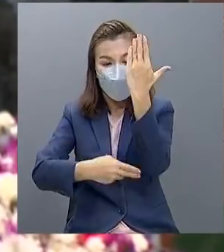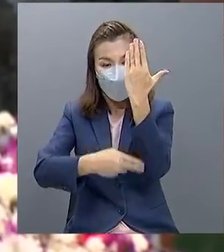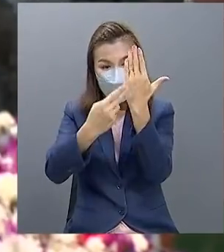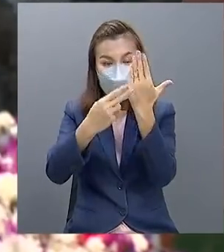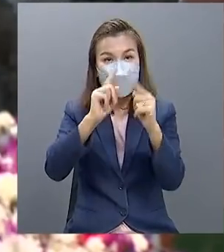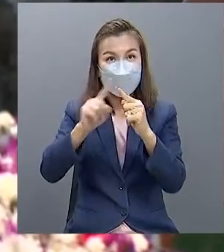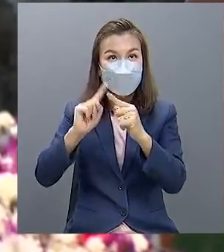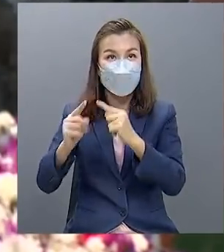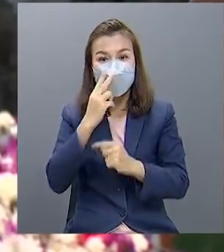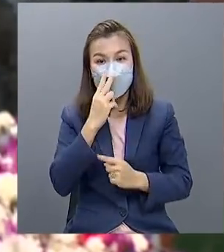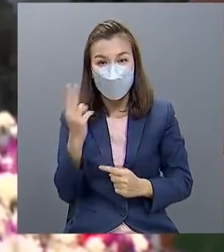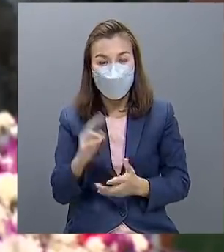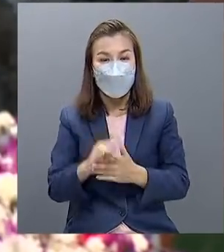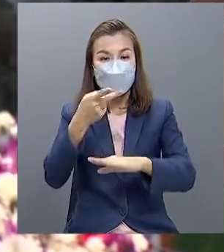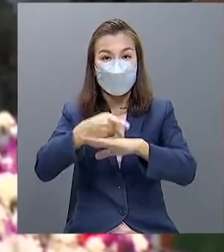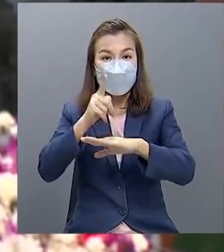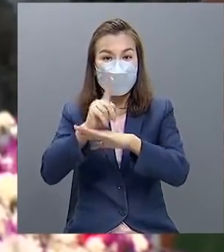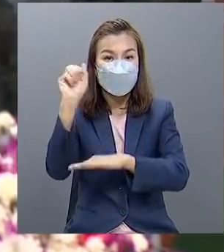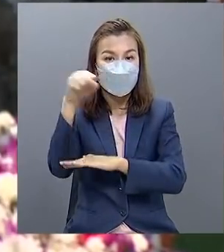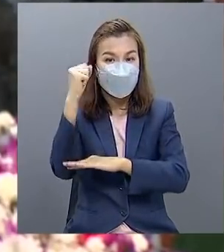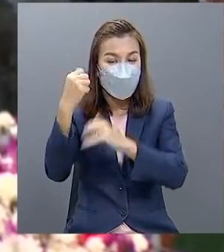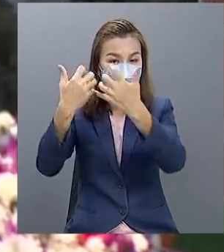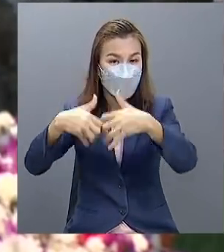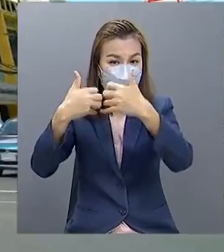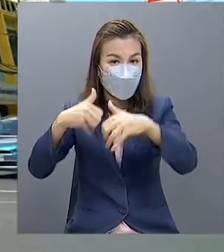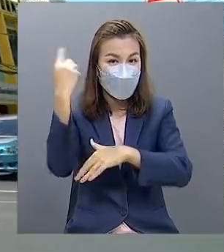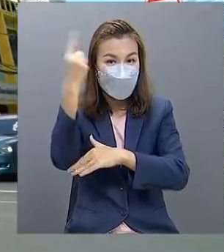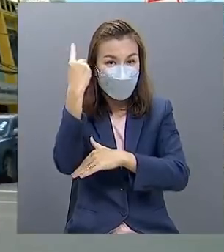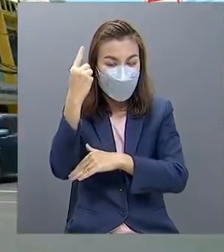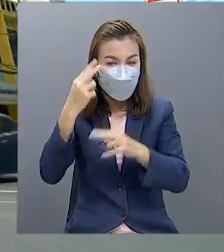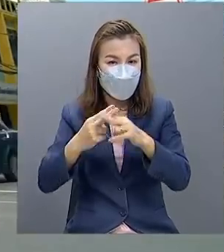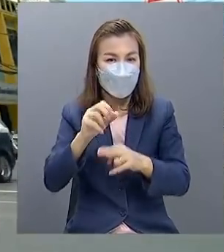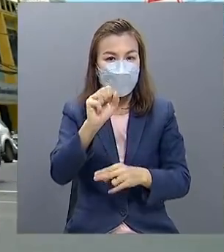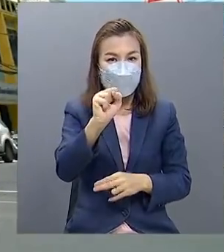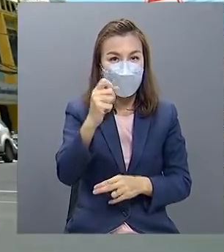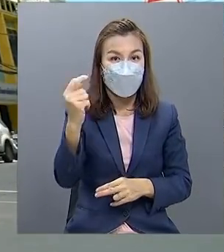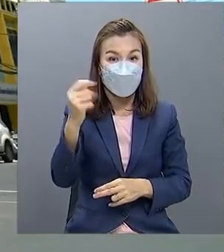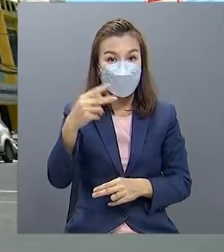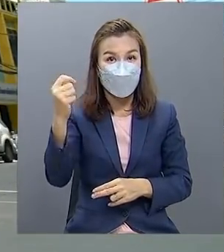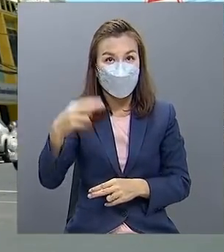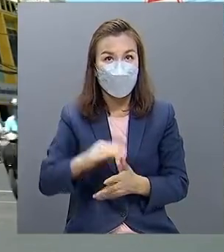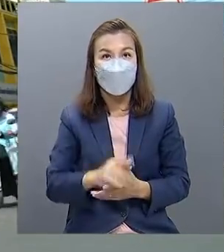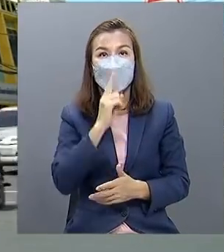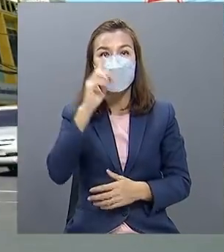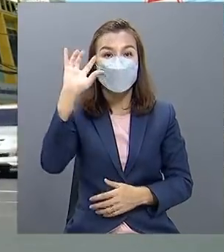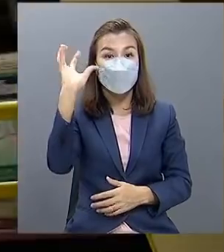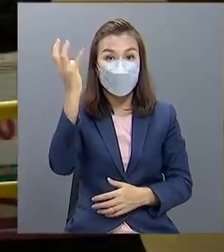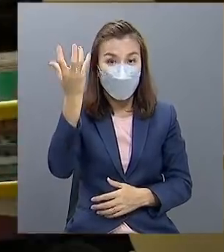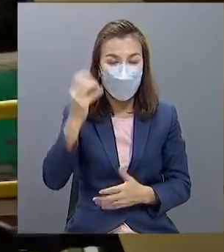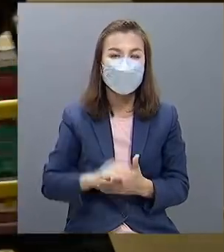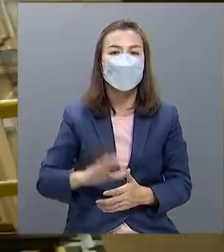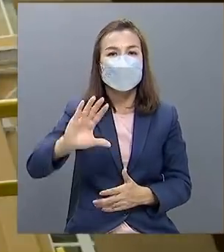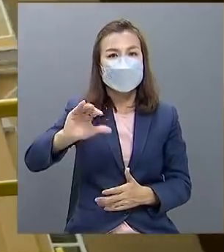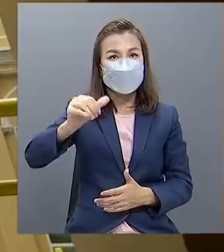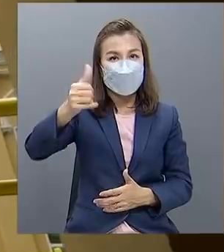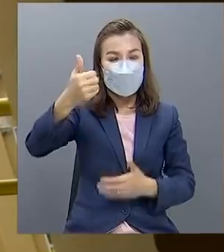วัสดิ์ประธานสภาอุตสาหกรรมท่องเที่ยวแห่งประเทศไทยหรือว่าสทท.นะคะบอกว่าการท่องเที่ยวทั่วโลกเนี่ยมีแนวโน้มที่ดีขึ้นประเทศต่างๆแข่ง